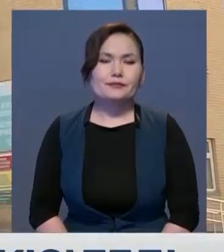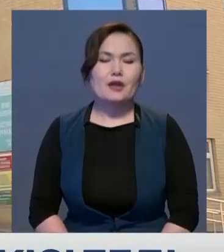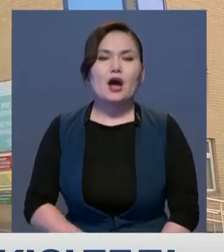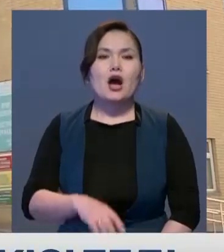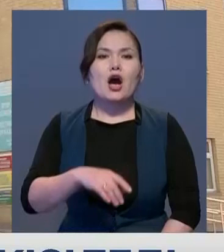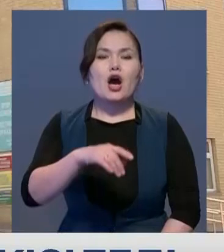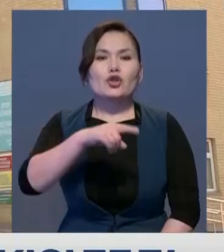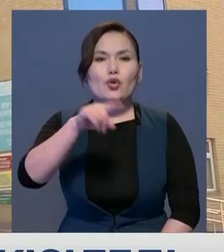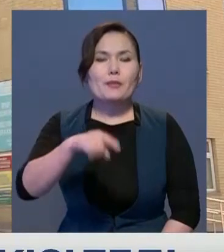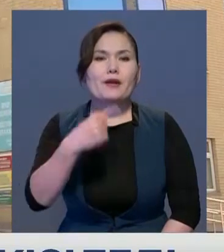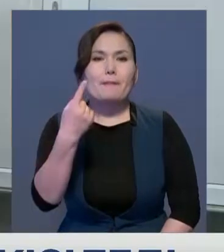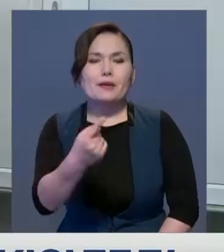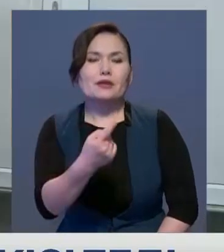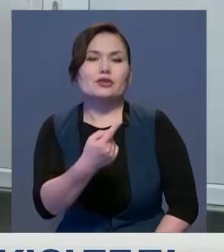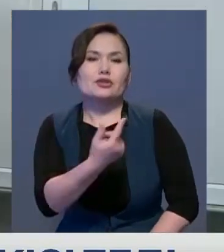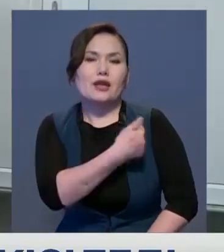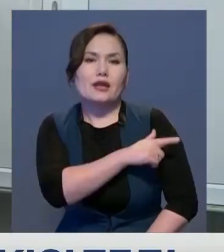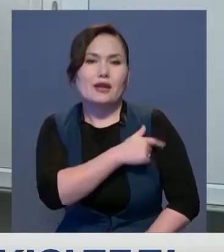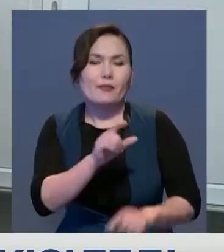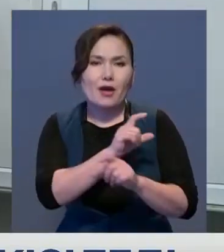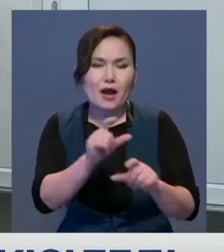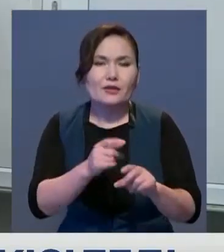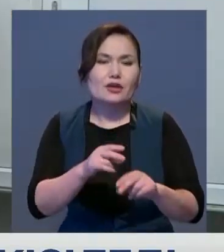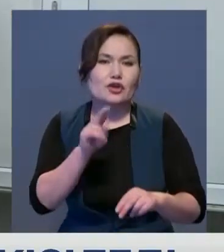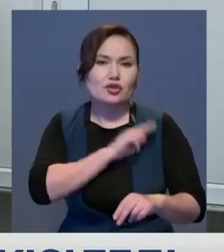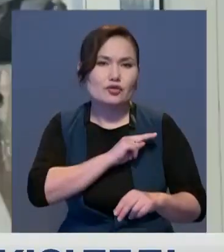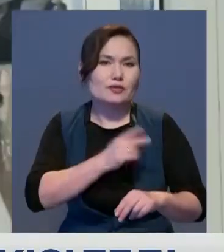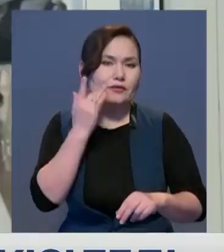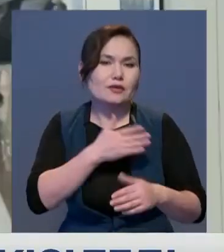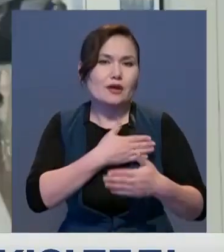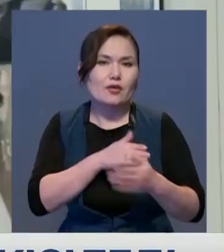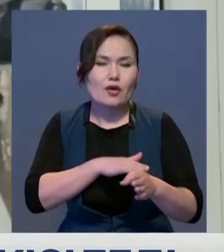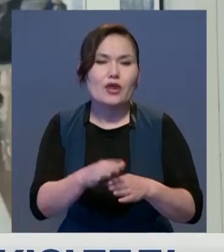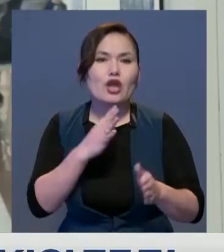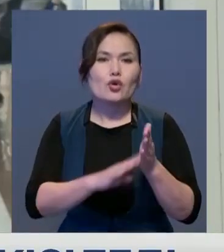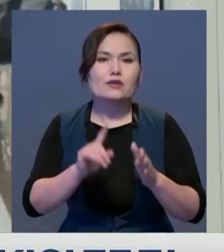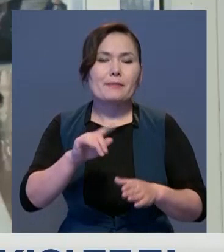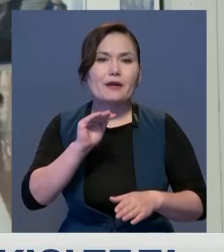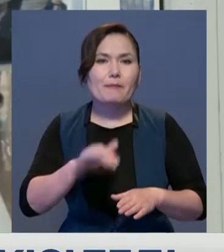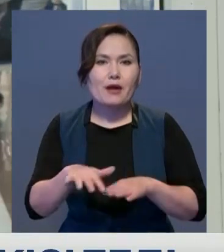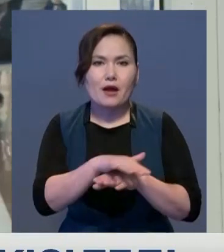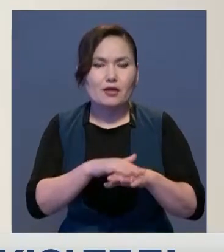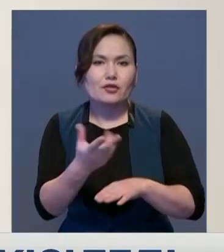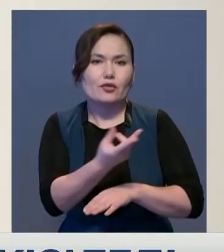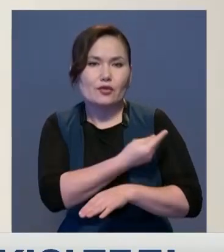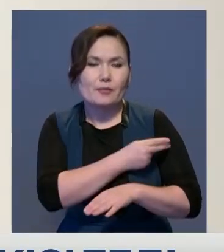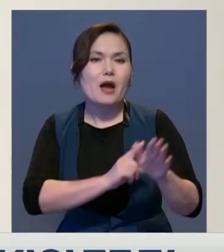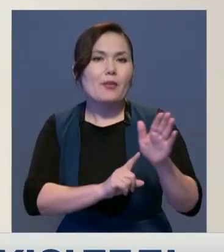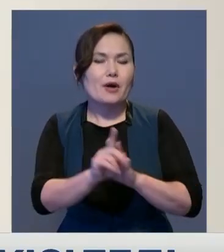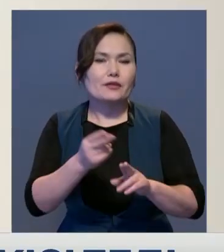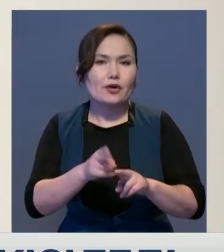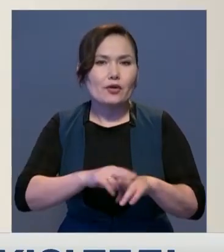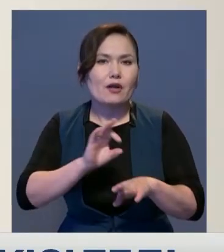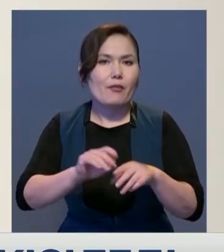Нөмірі бірінші емханада жұмыс қашанда қарбалас. Мекеме 91 мыңнан астам тұрғынға қызмет көрсетеді. Ал халық нөпірінің көп болуы індеттің ілмегіне